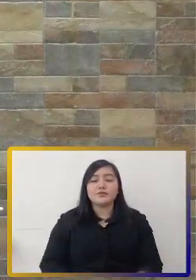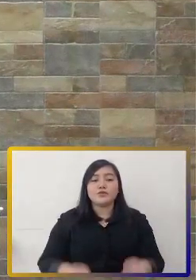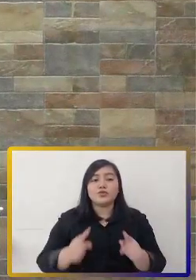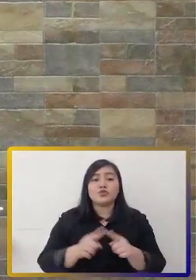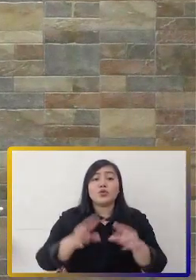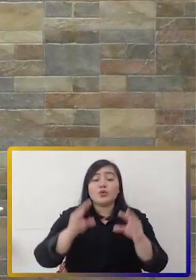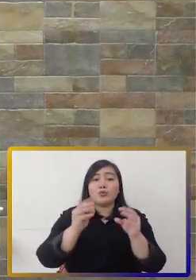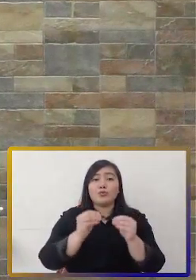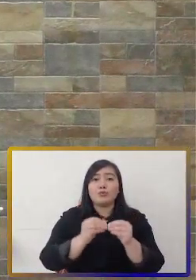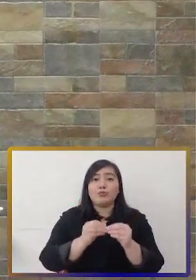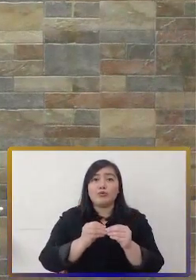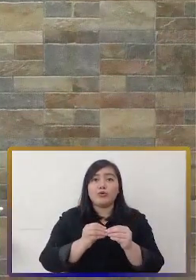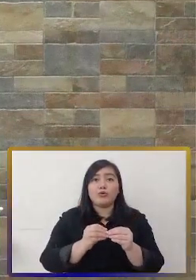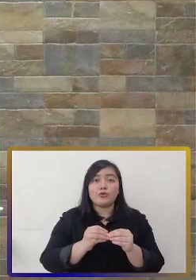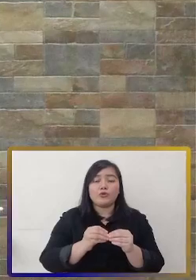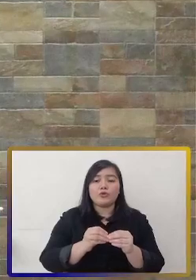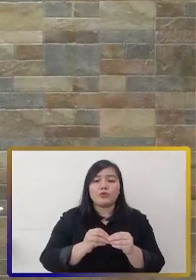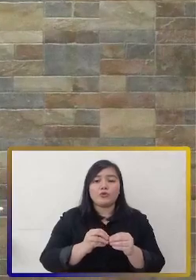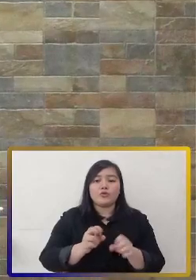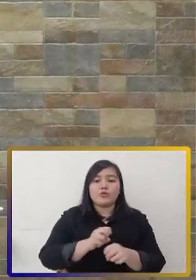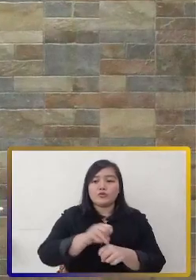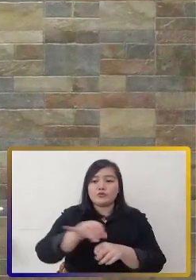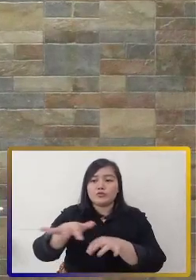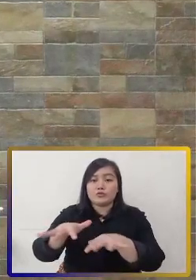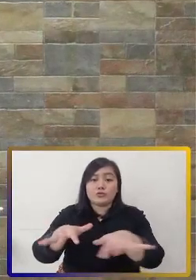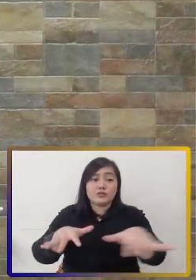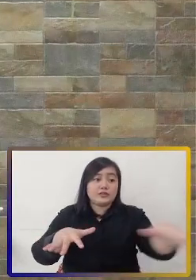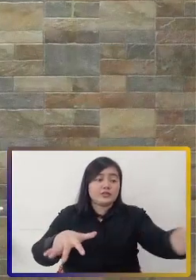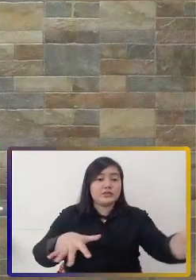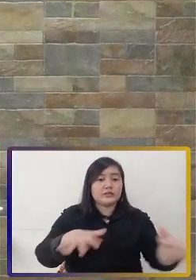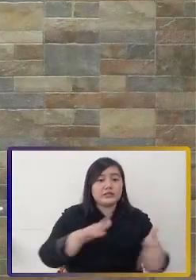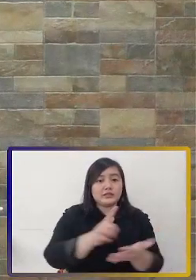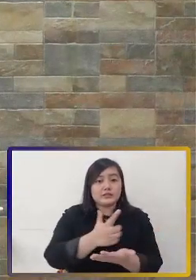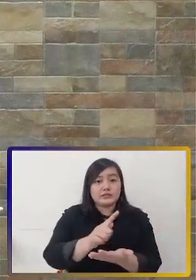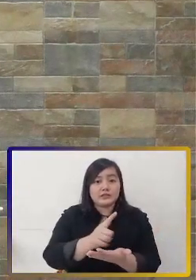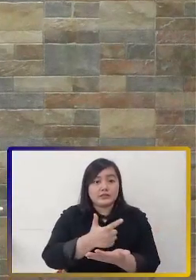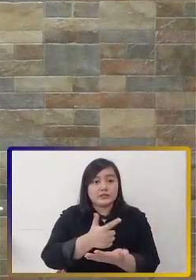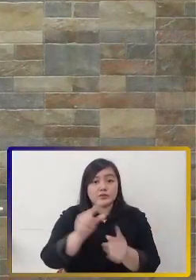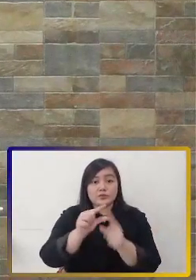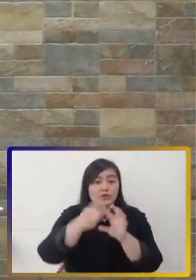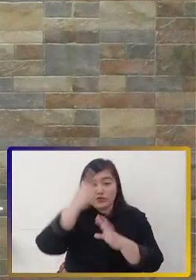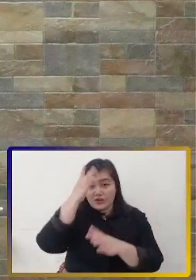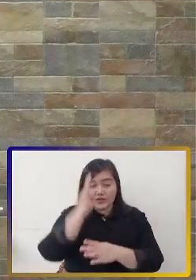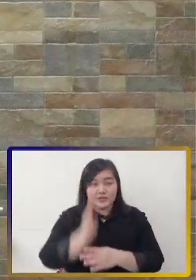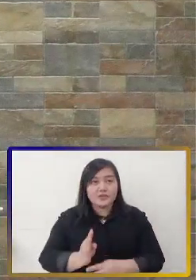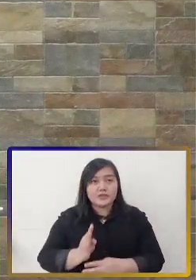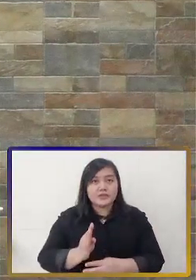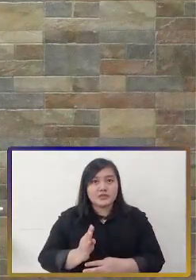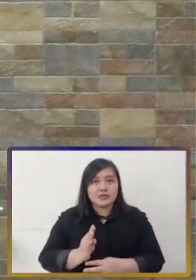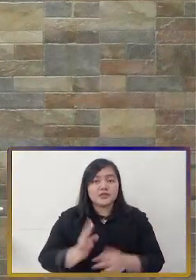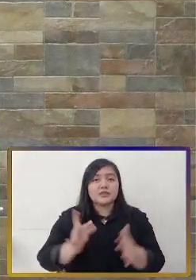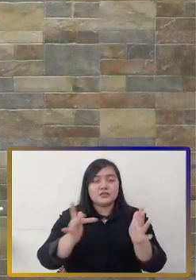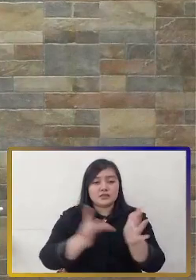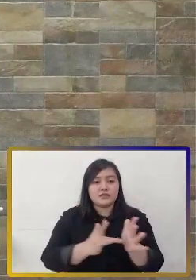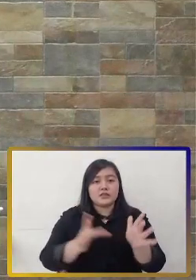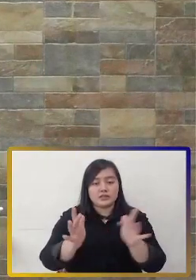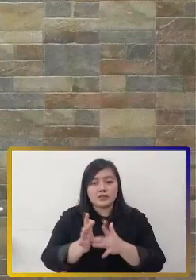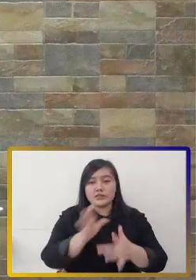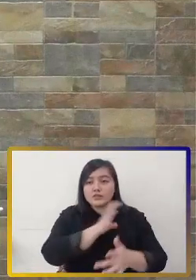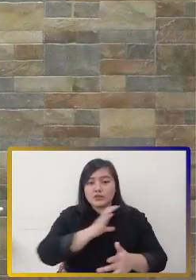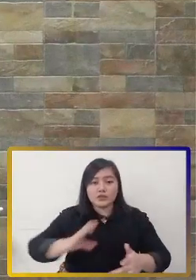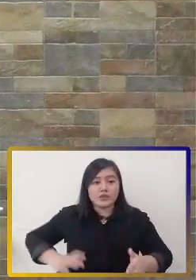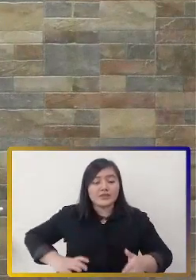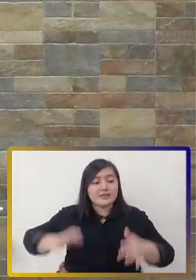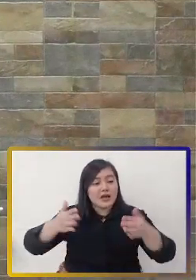pang lumawak o mapalawak yung maaabot ng salita po ng Diyos, pinahintulutan ng